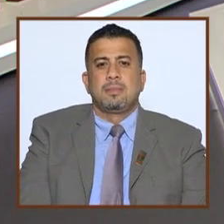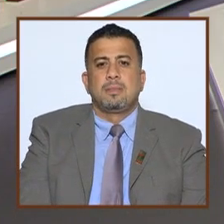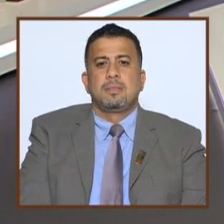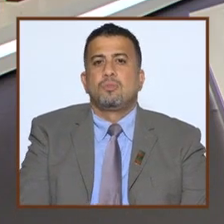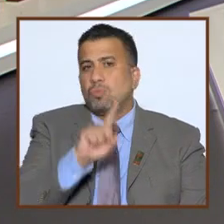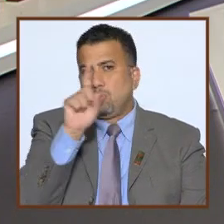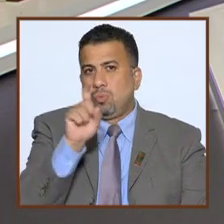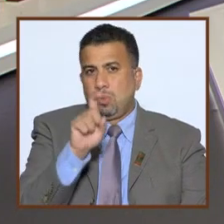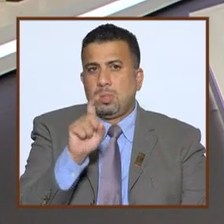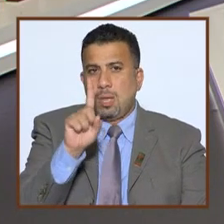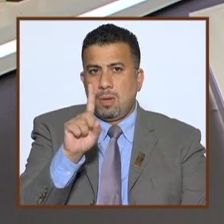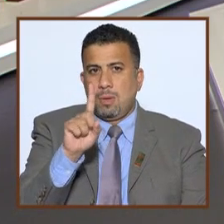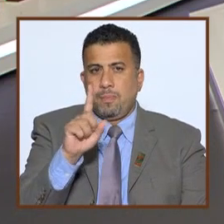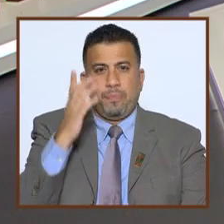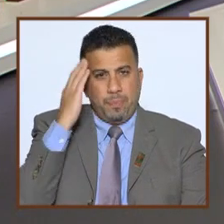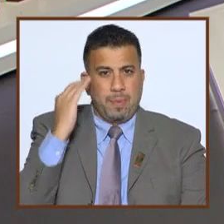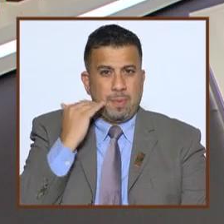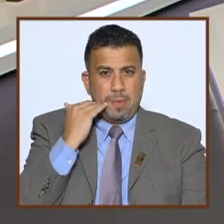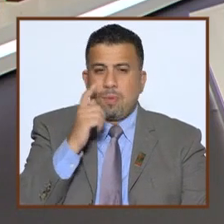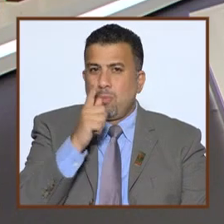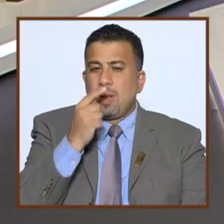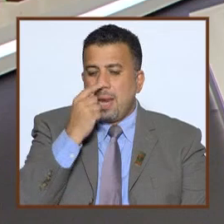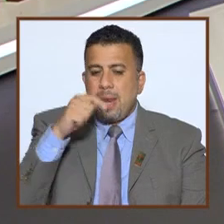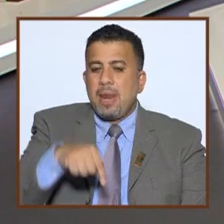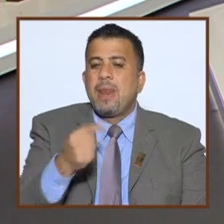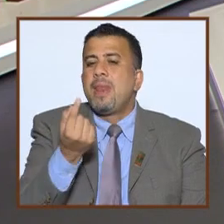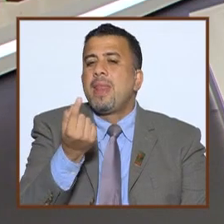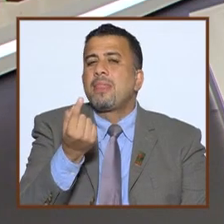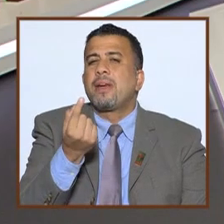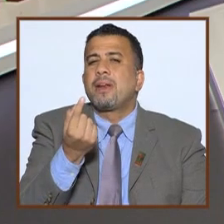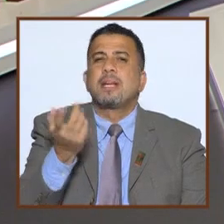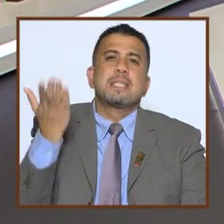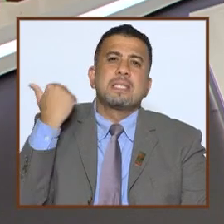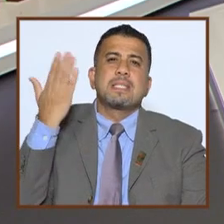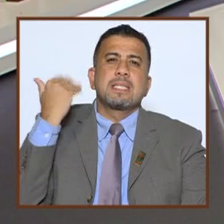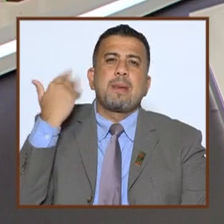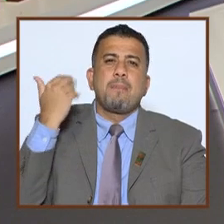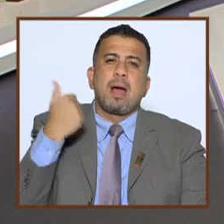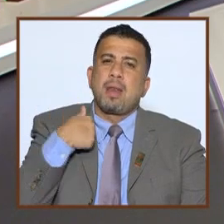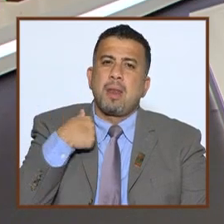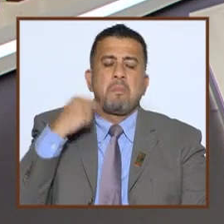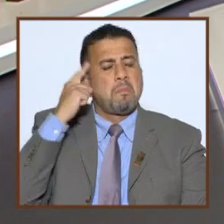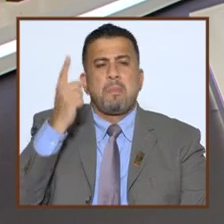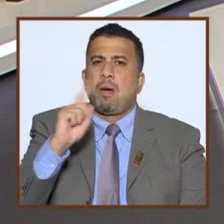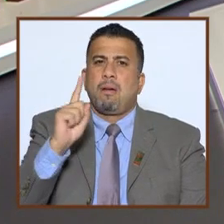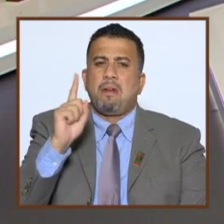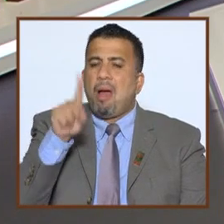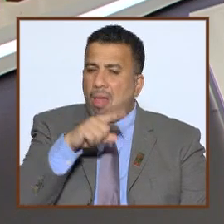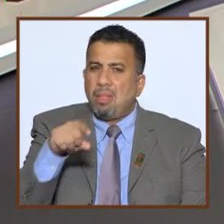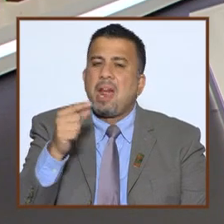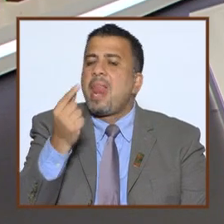السؤال الاول بالنسبه لناذر انا نذرت زمان وانا ما كنت اعرف انه نادر مكروح همم كنت همم